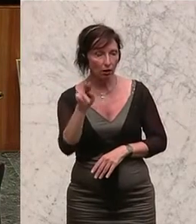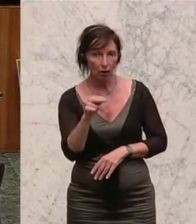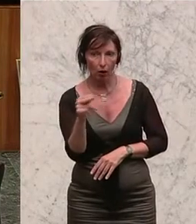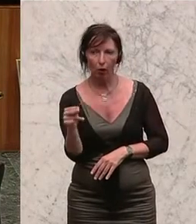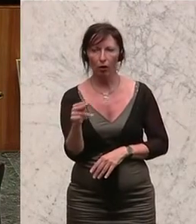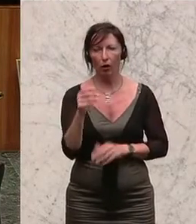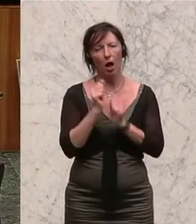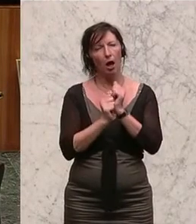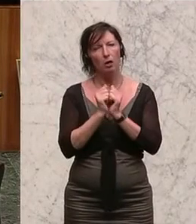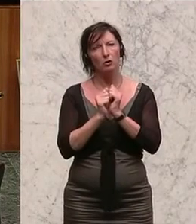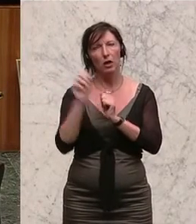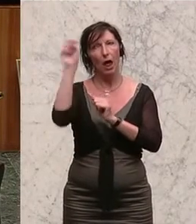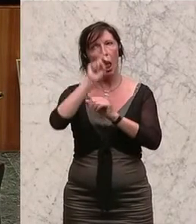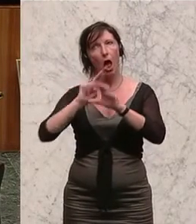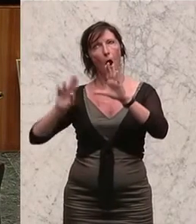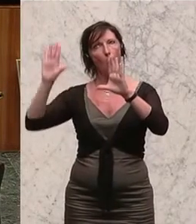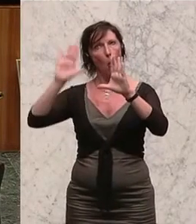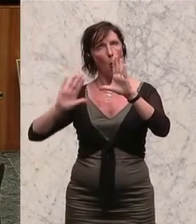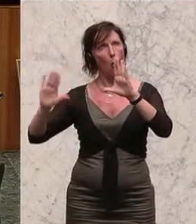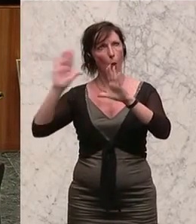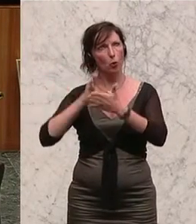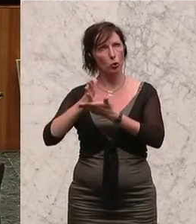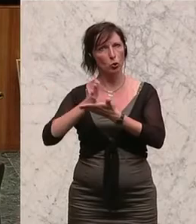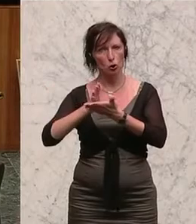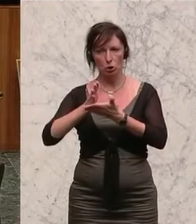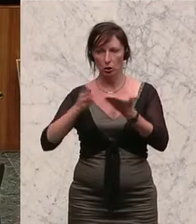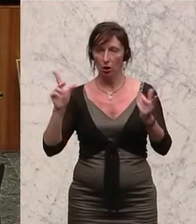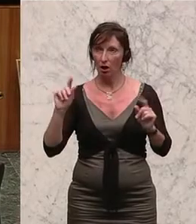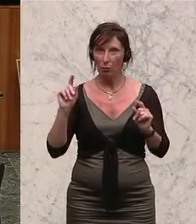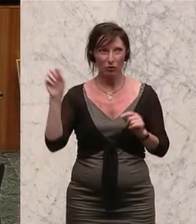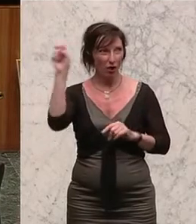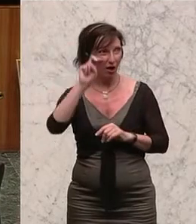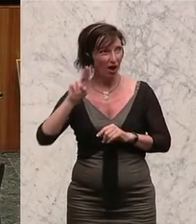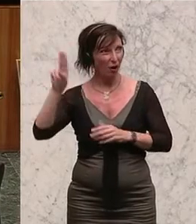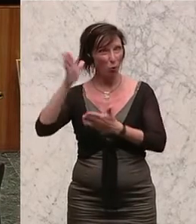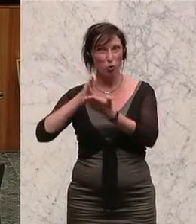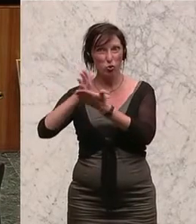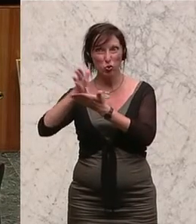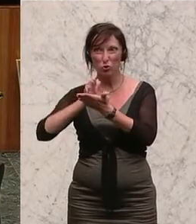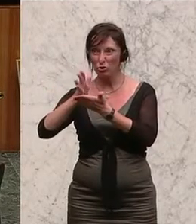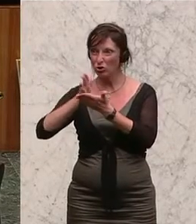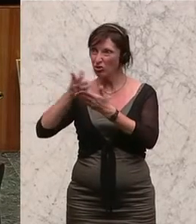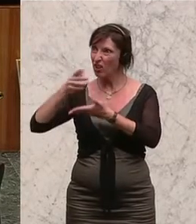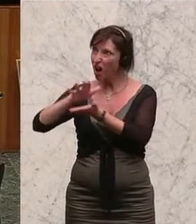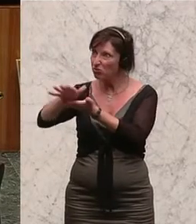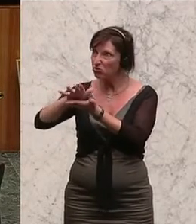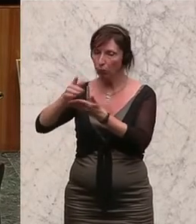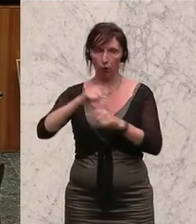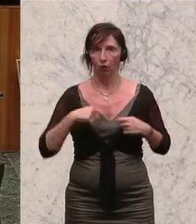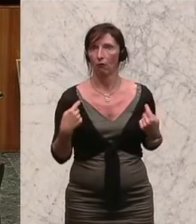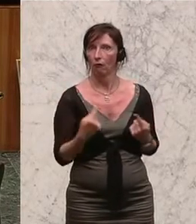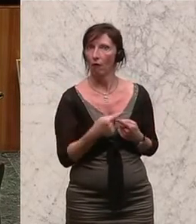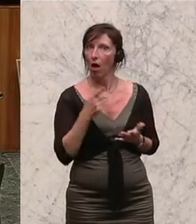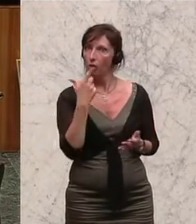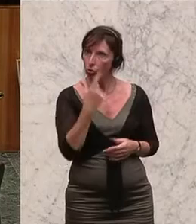auf EU-Durchschnitt senken, wir geben um das Doppelte des EU-Durchschnitts aus, wären das bereits